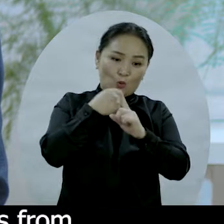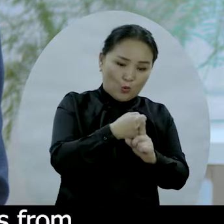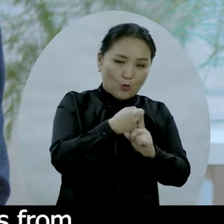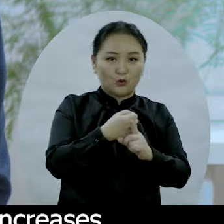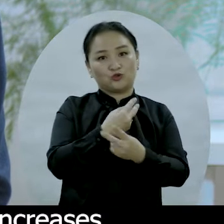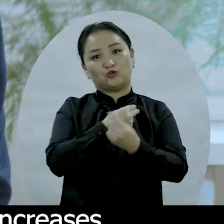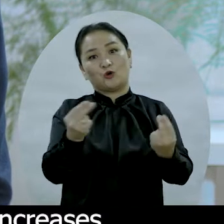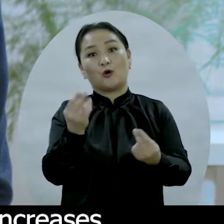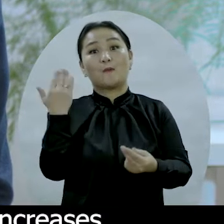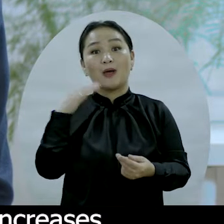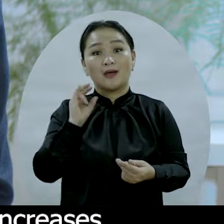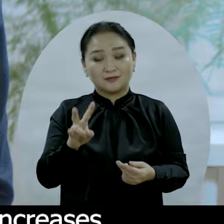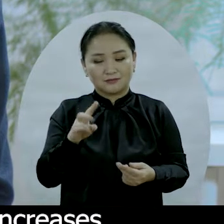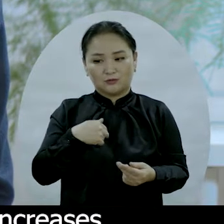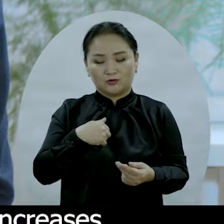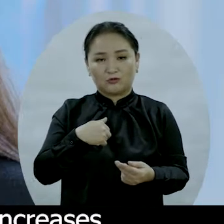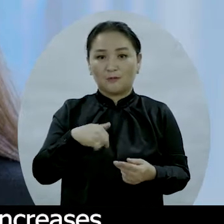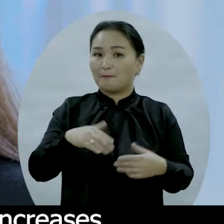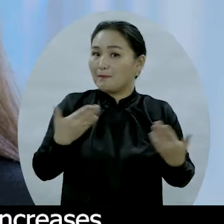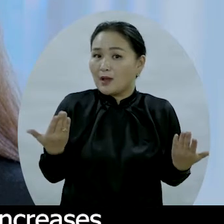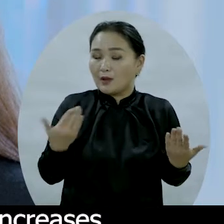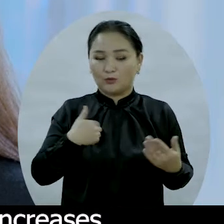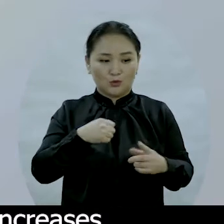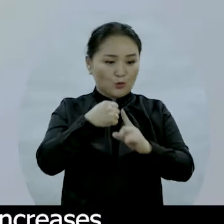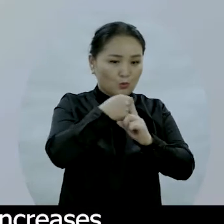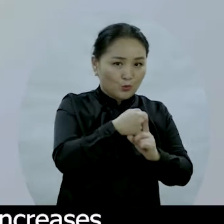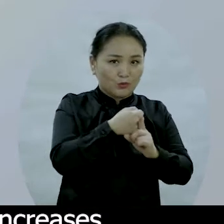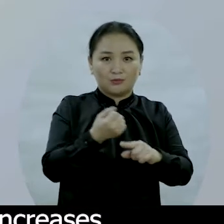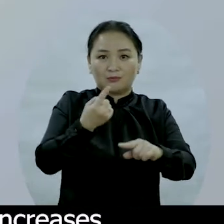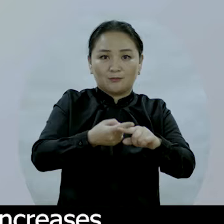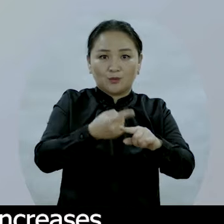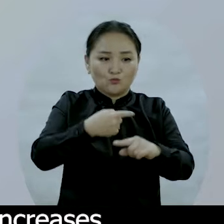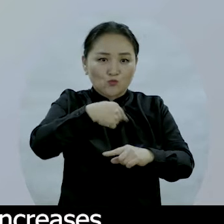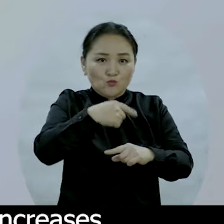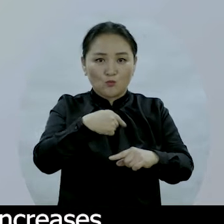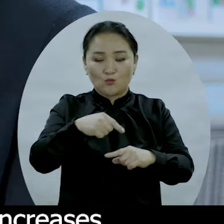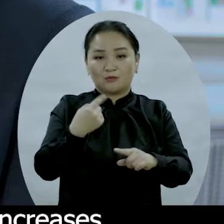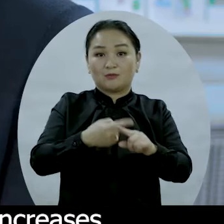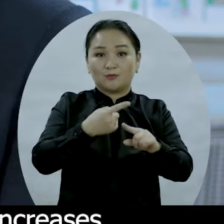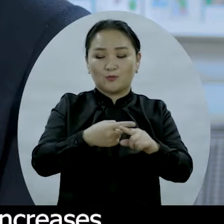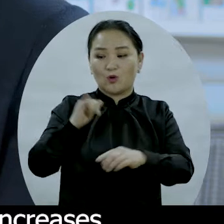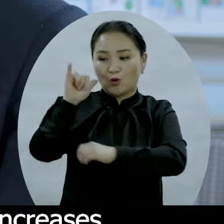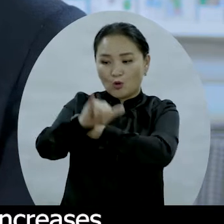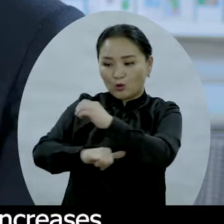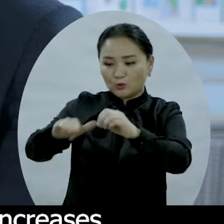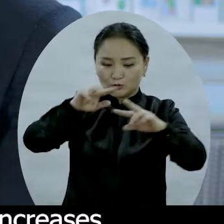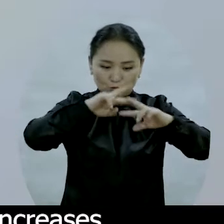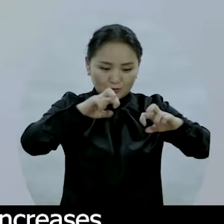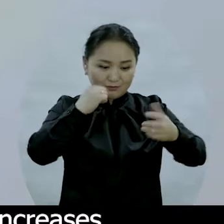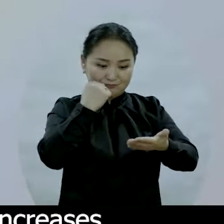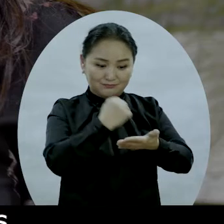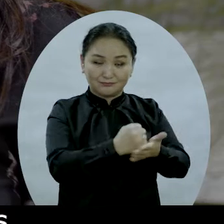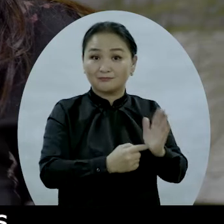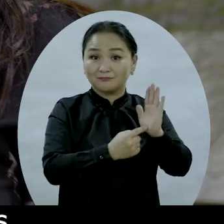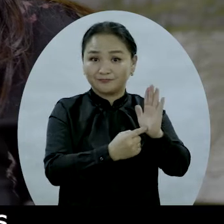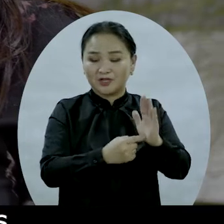чөлөөлж ирсэн энэ орн зай байхгүй болоод тэгэхээр хүчирхийллийн маань давтамж илүү нэмэгдэж байна гэдгийг олон улсын маш олон судалгаанууд